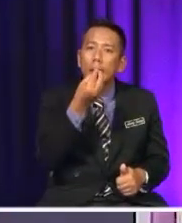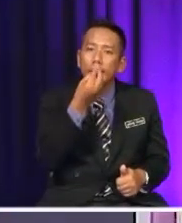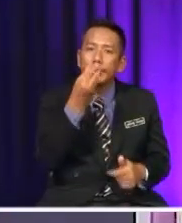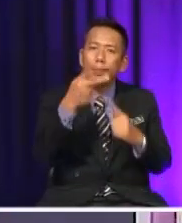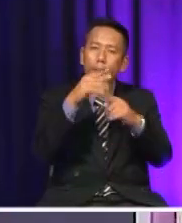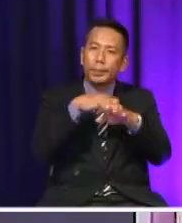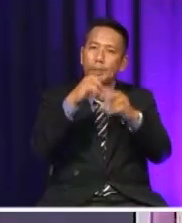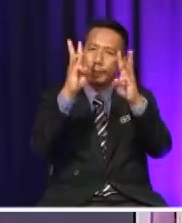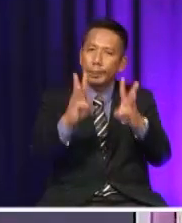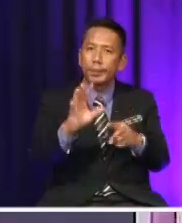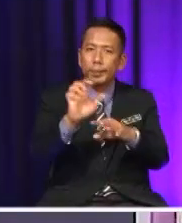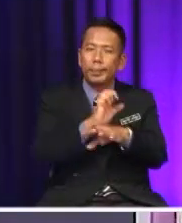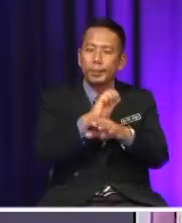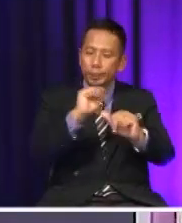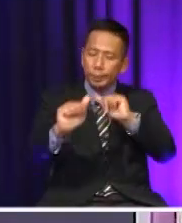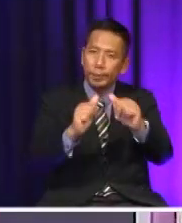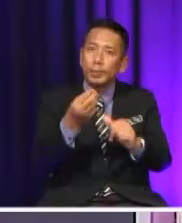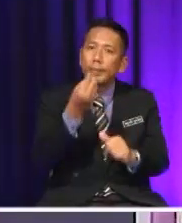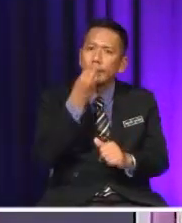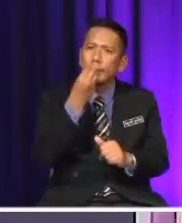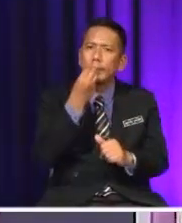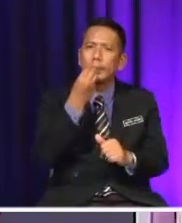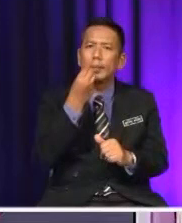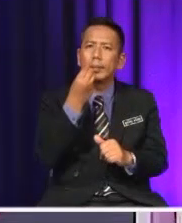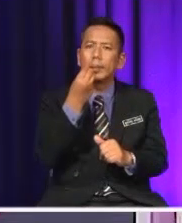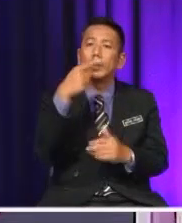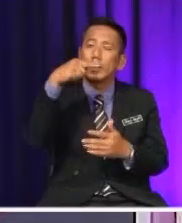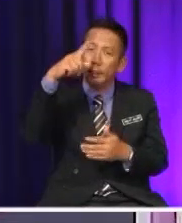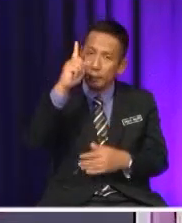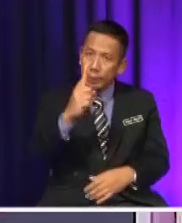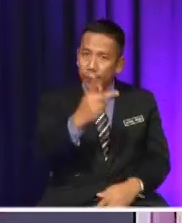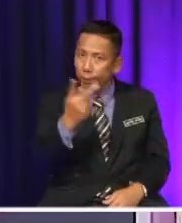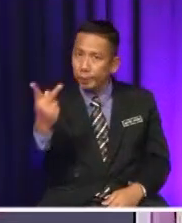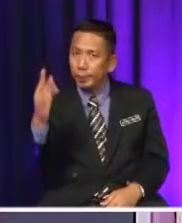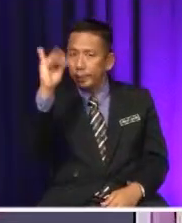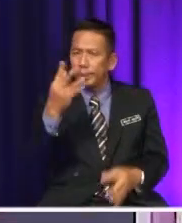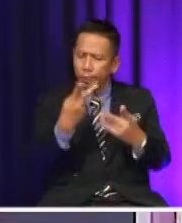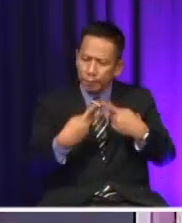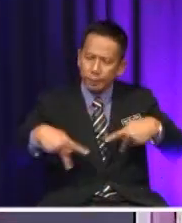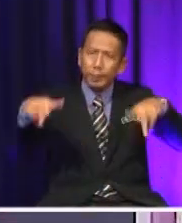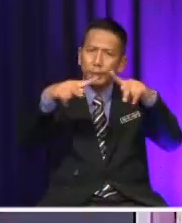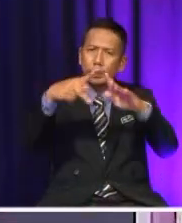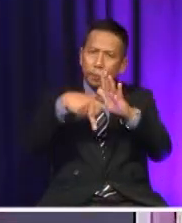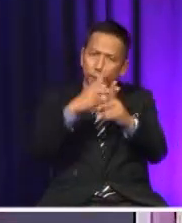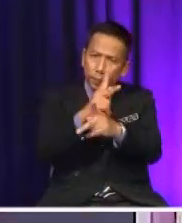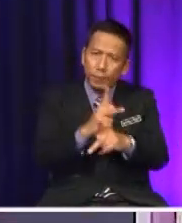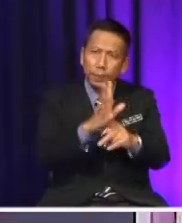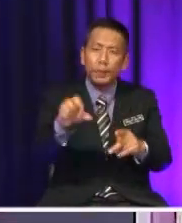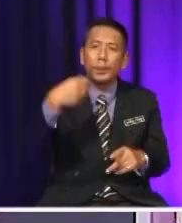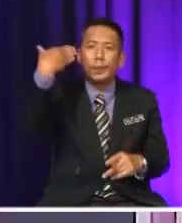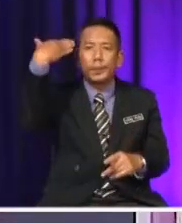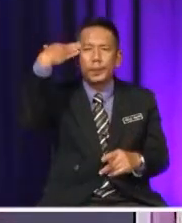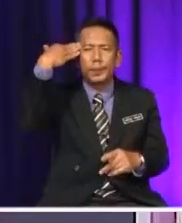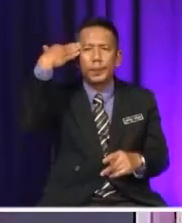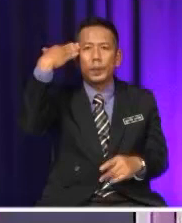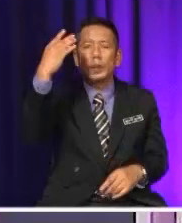sebagaimana kita tahu eee activity makan nih iyalah satu satu perkara yang perlu eee penjaga ee hampir tahu dan